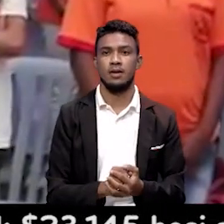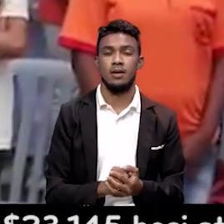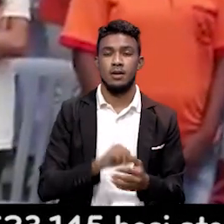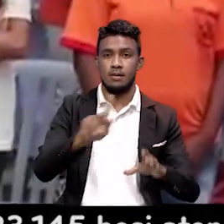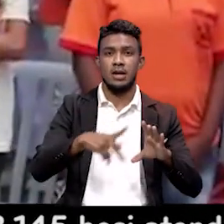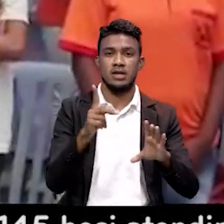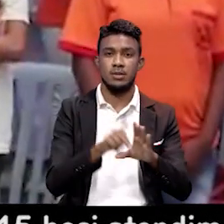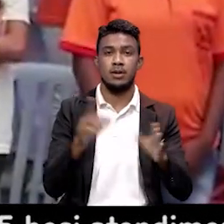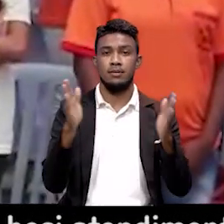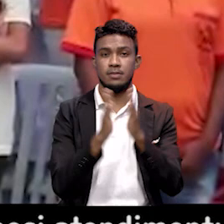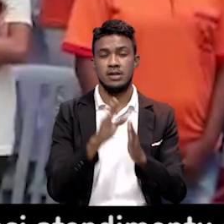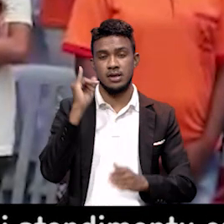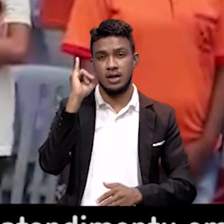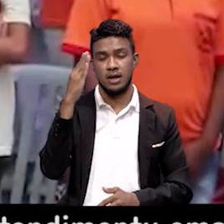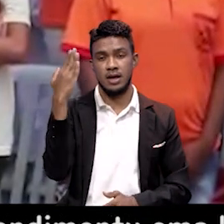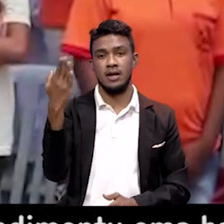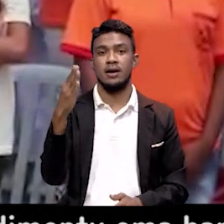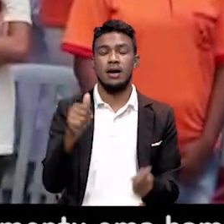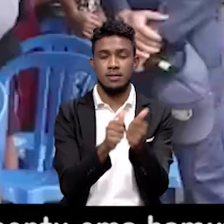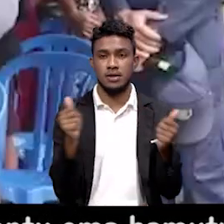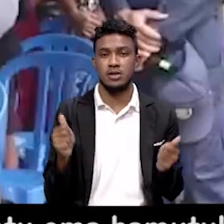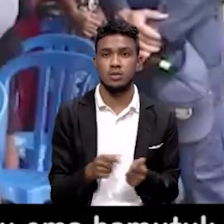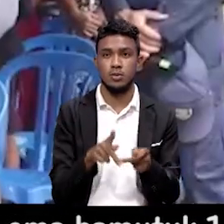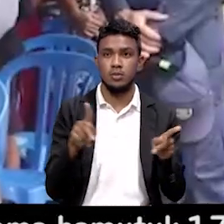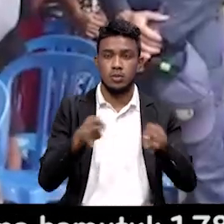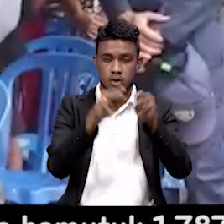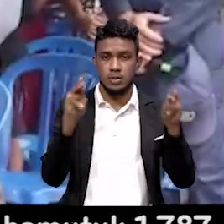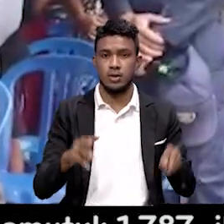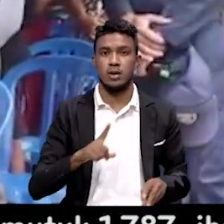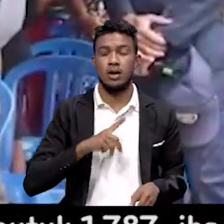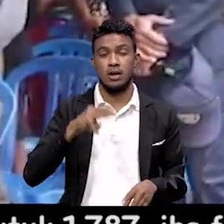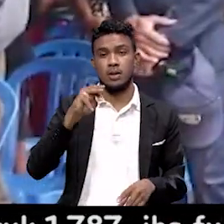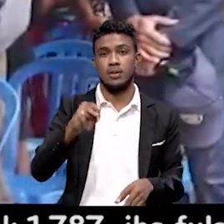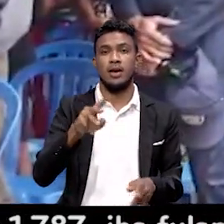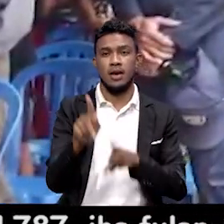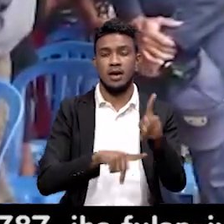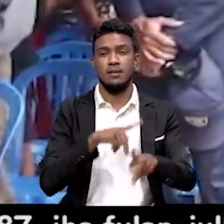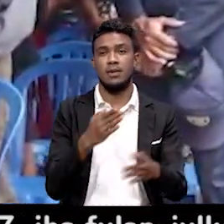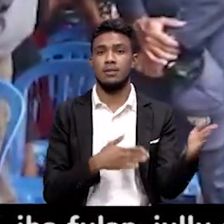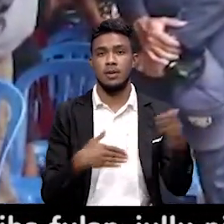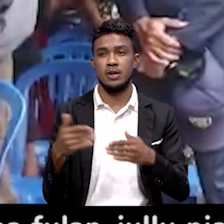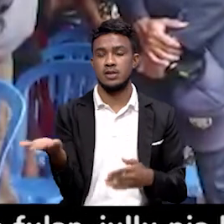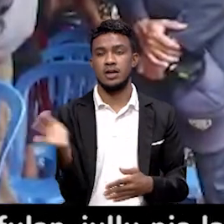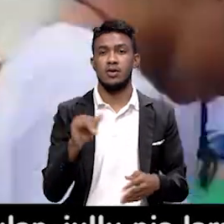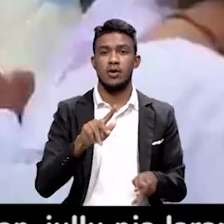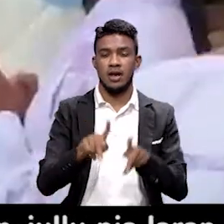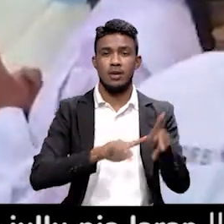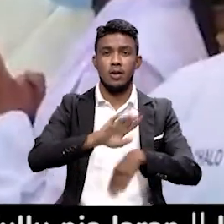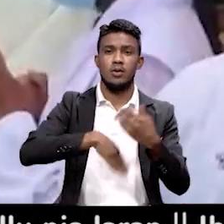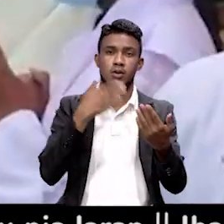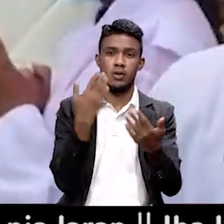Participa iha misane administrador municipal autem, autoridade lokal sira, inclui sarani sirahutu iha